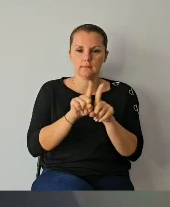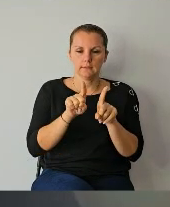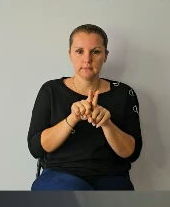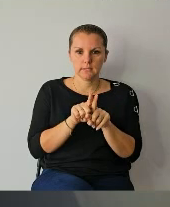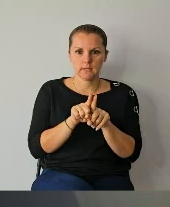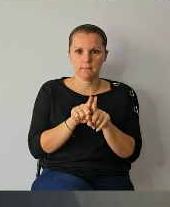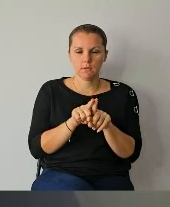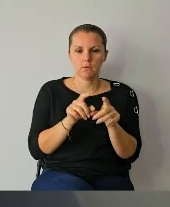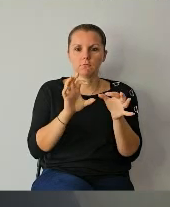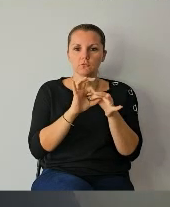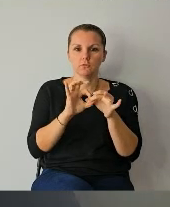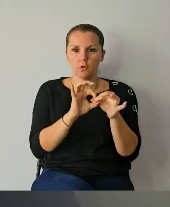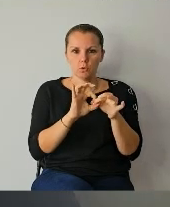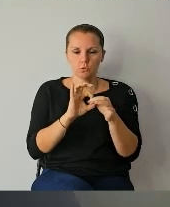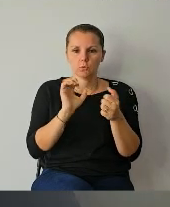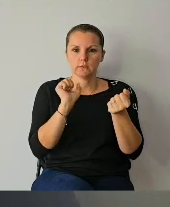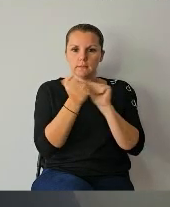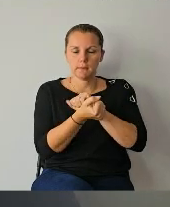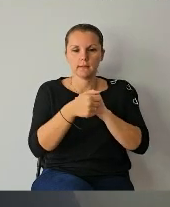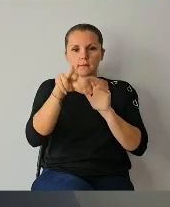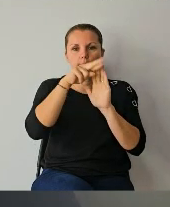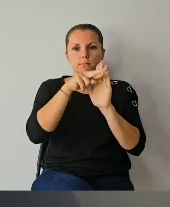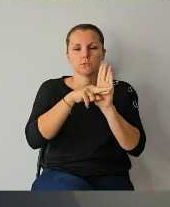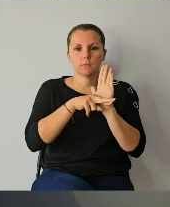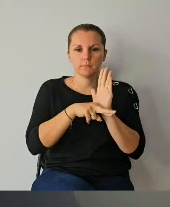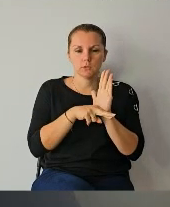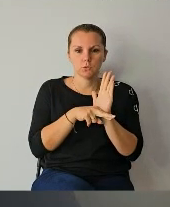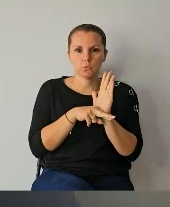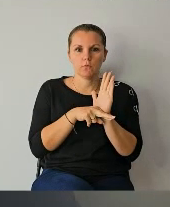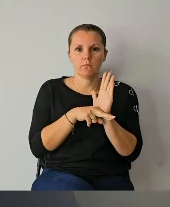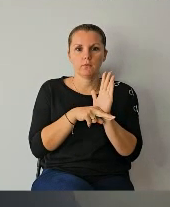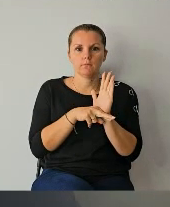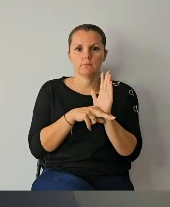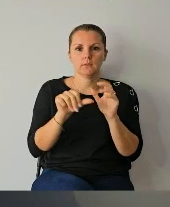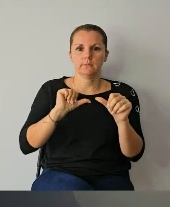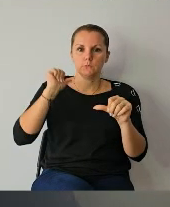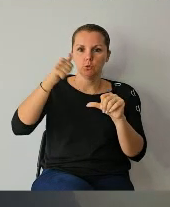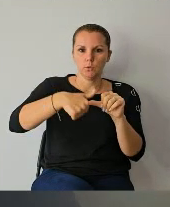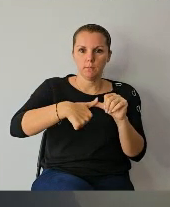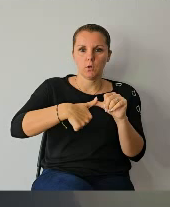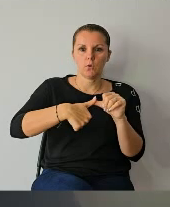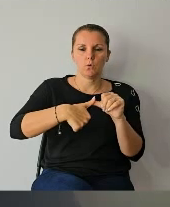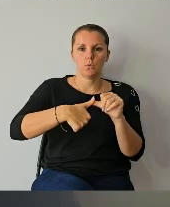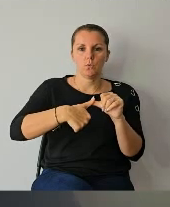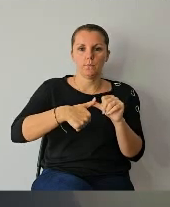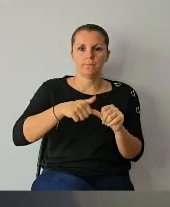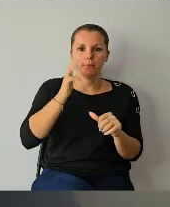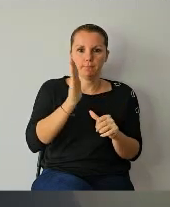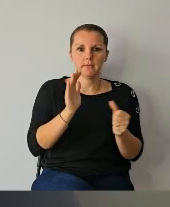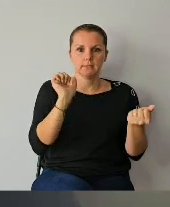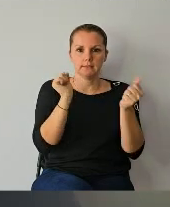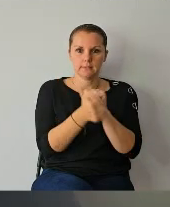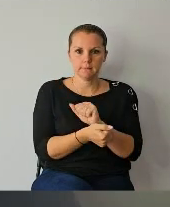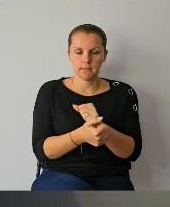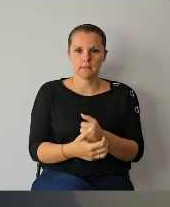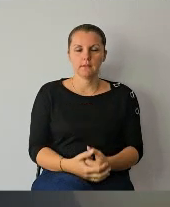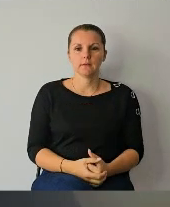w związku ze zmianami przepisów w przyszłym roku ulegnie to jednak zmianie.